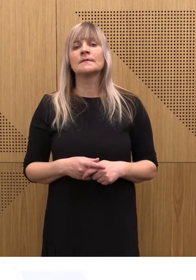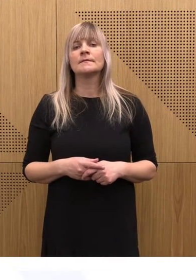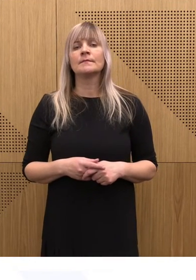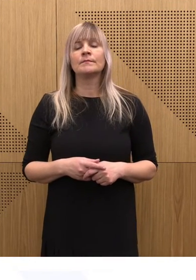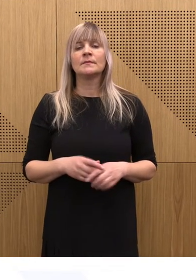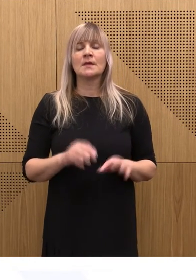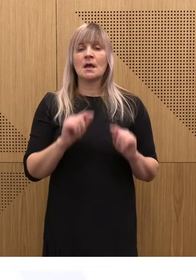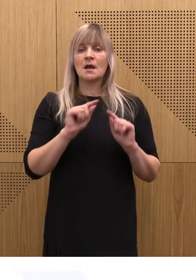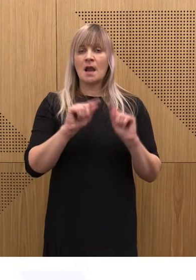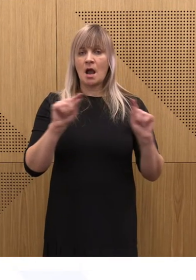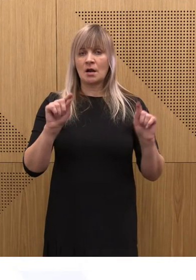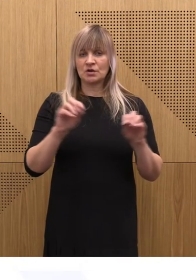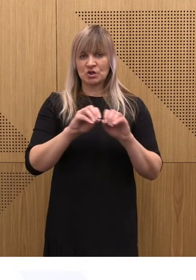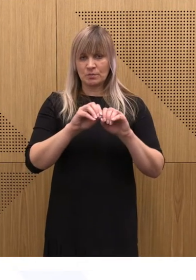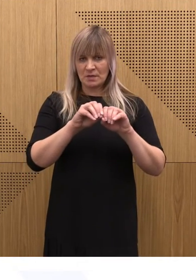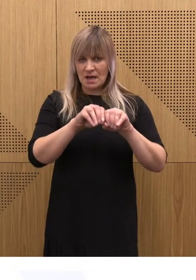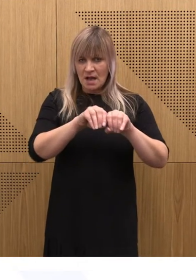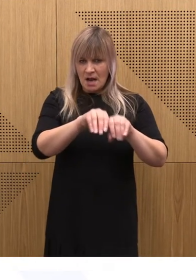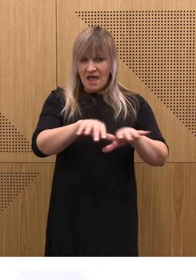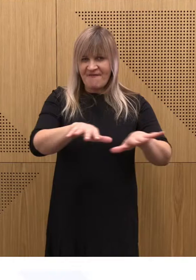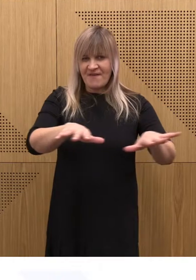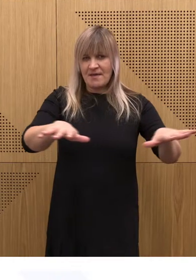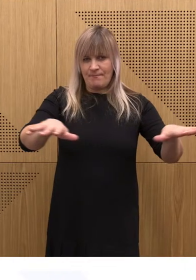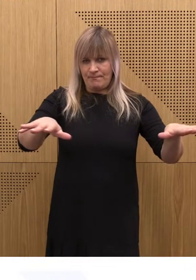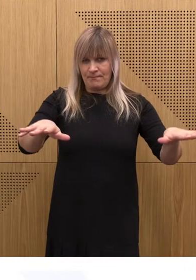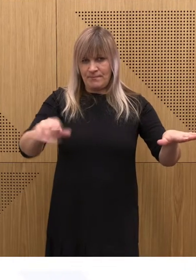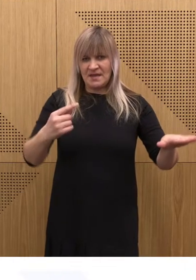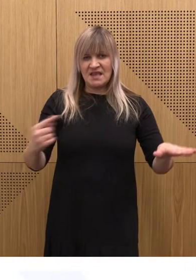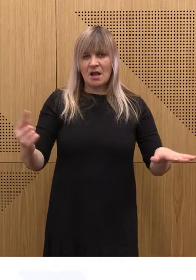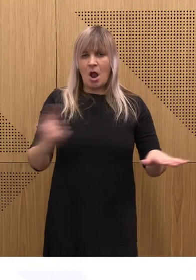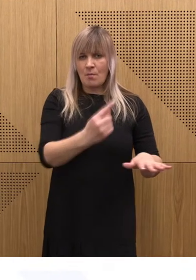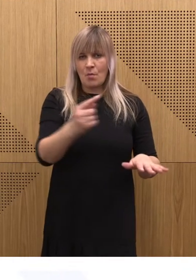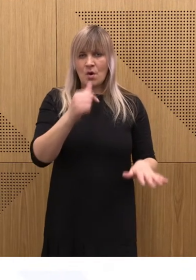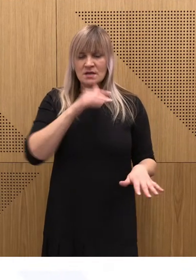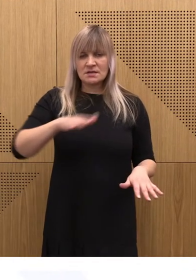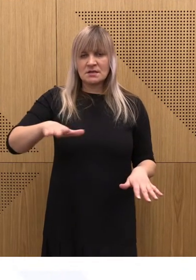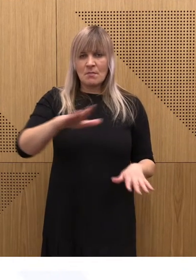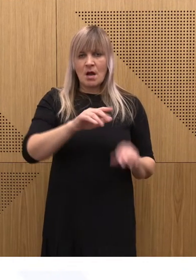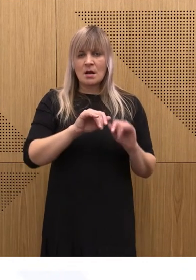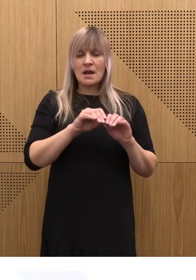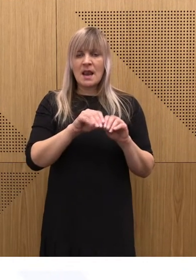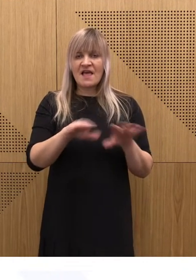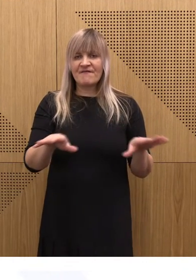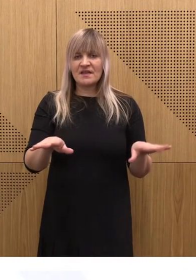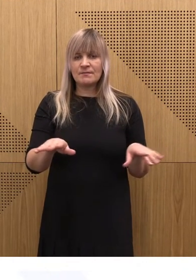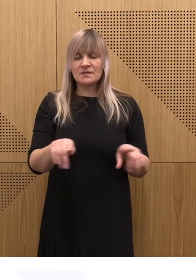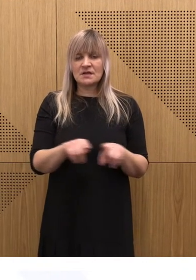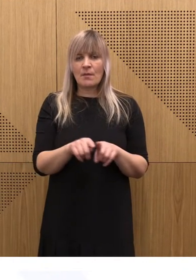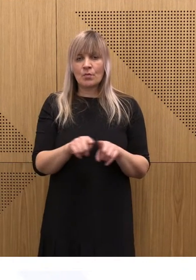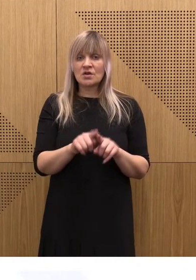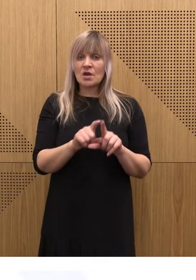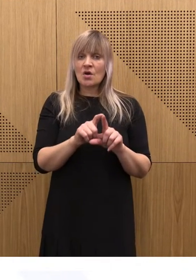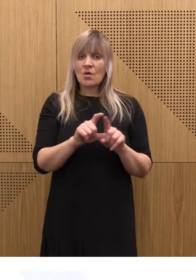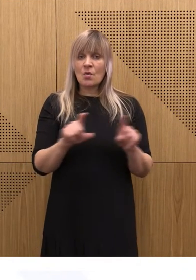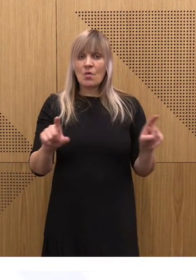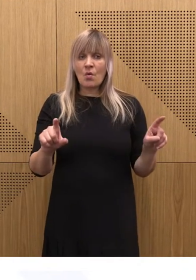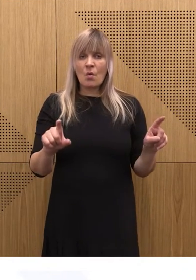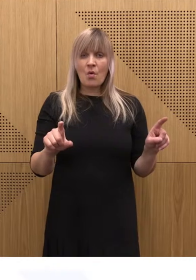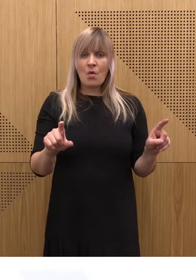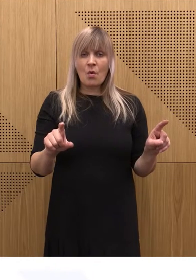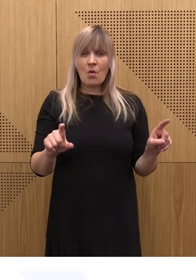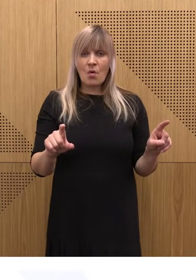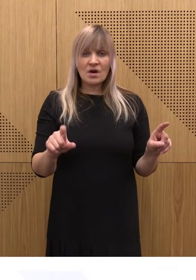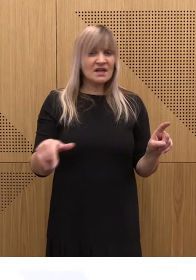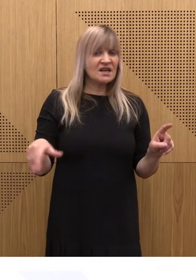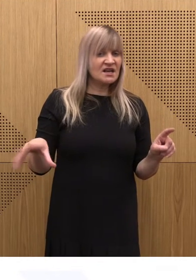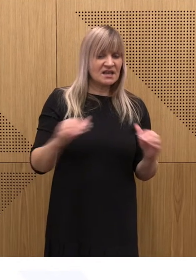levib kõikjal Eestis ja ta levib laialdaselt. Ta levib seal hulgas ka kooli kõikides